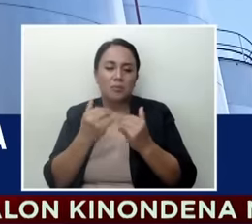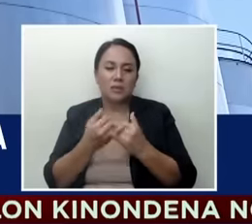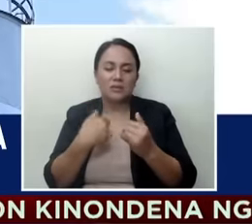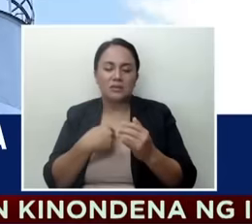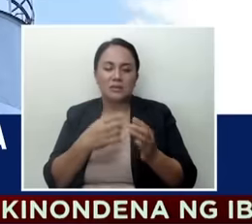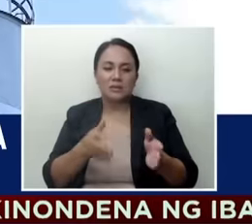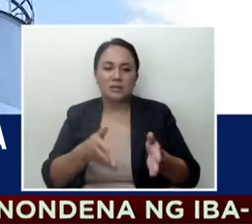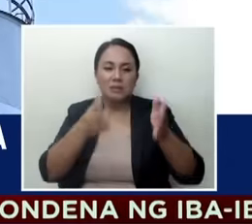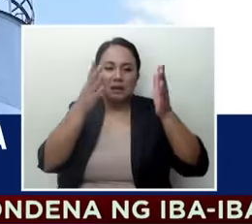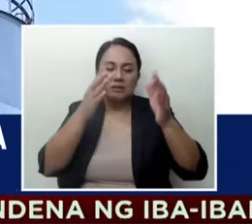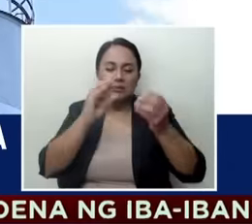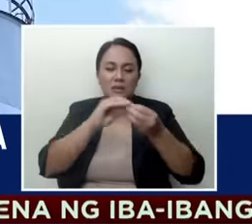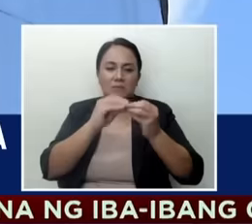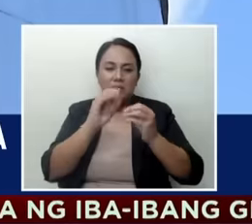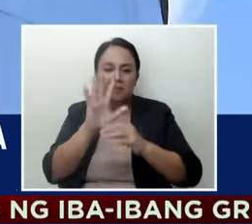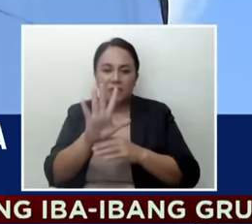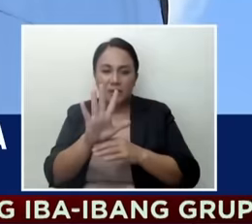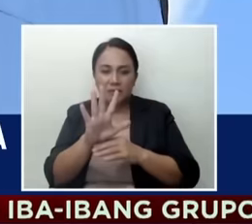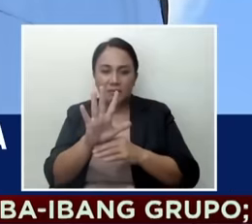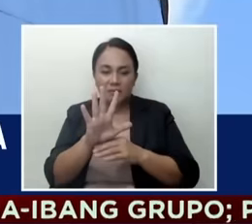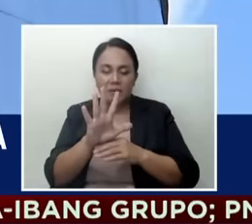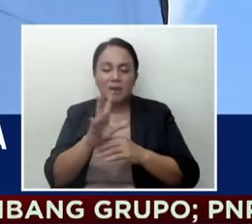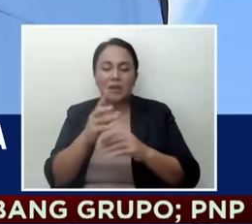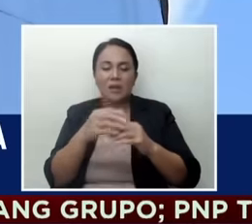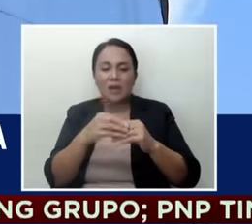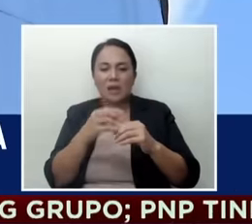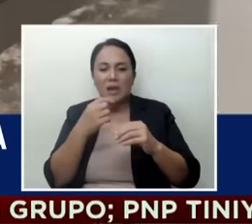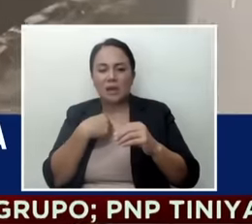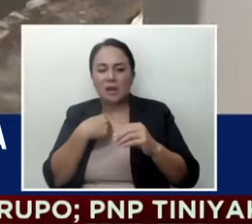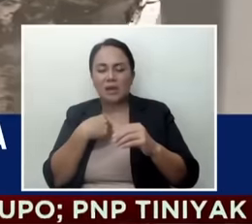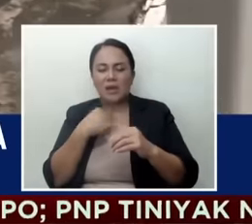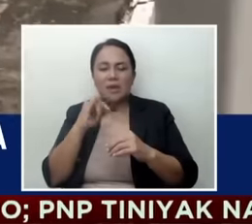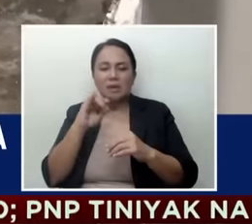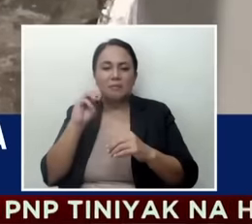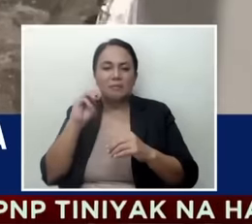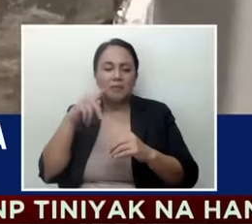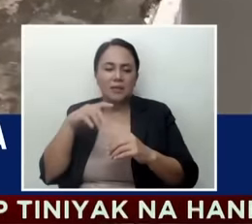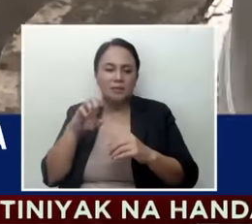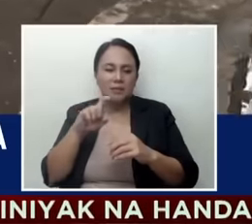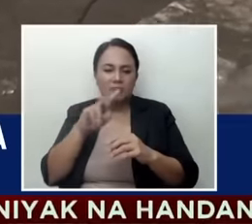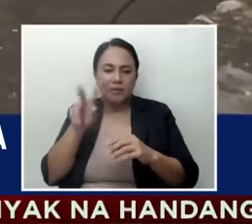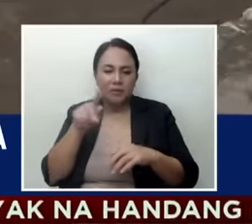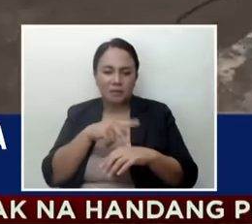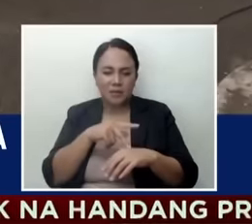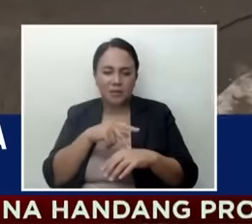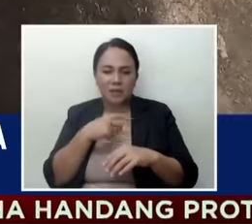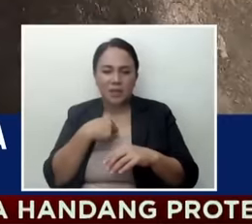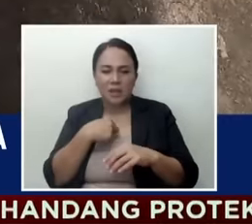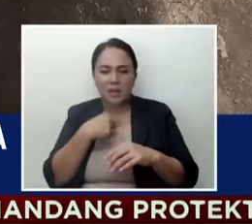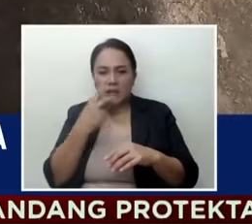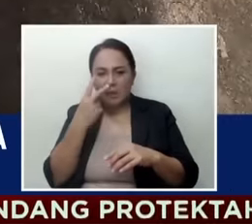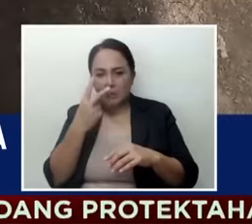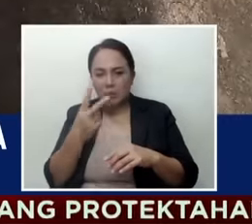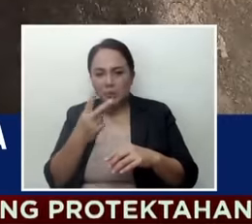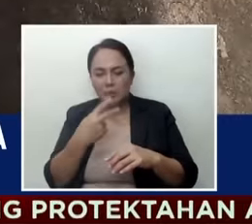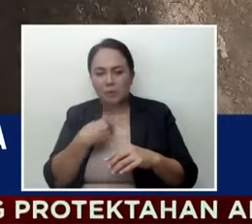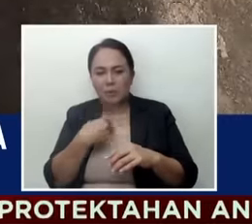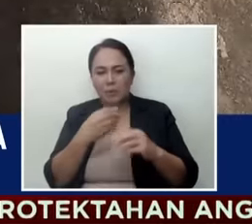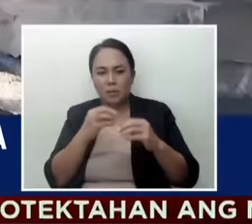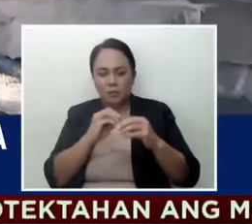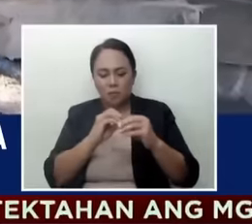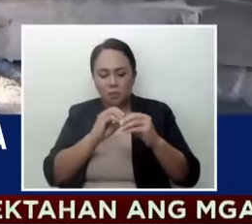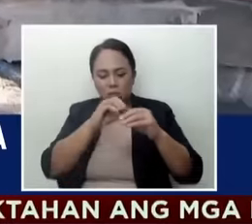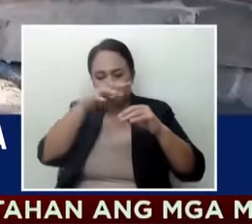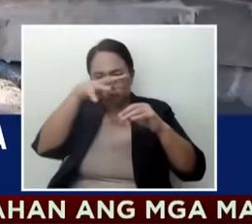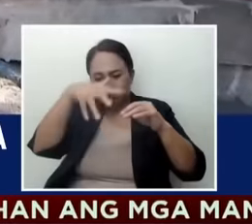number 5 ng storage facility na Impex Philippines. May band wall silang sasalo kapag nag-overflow ang